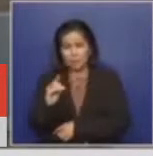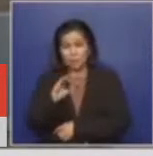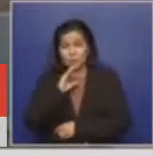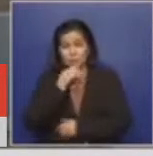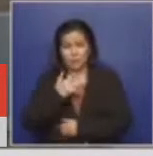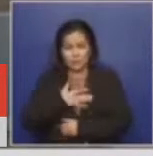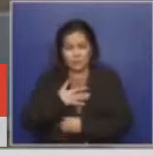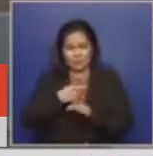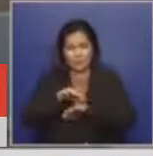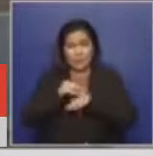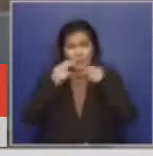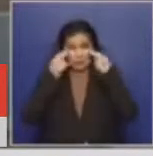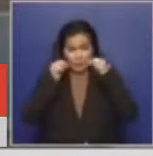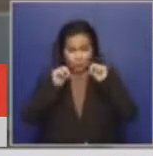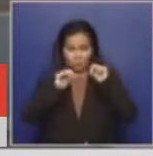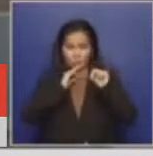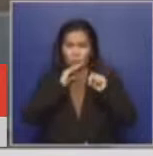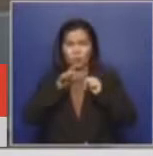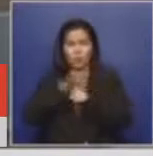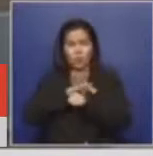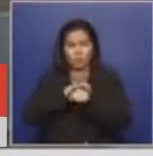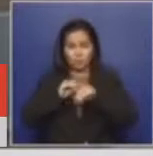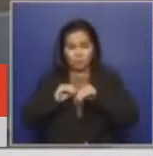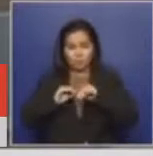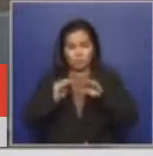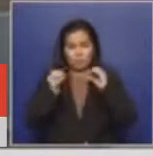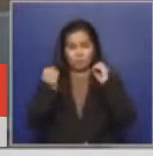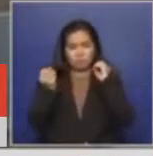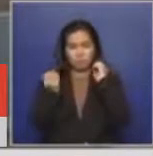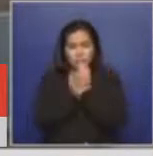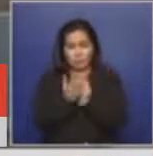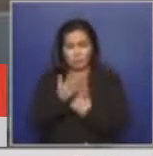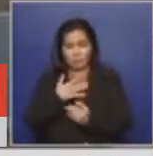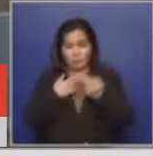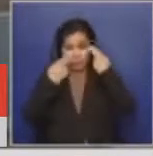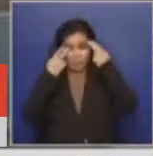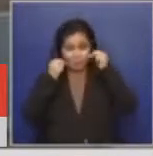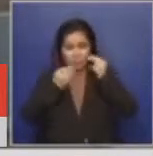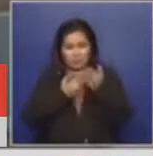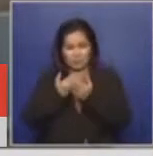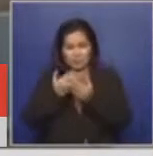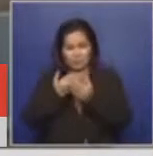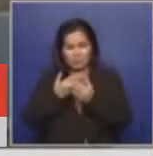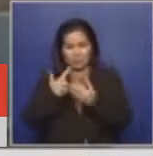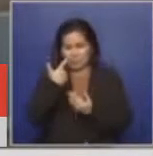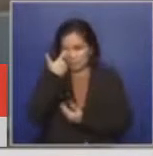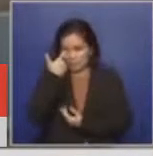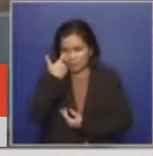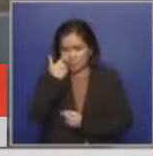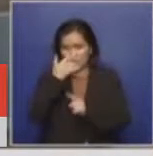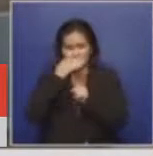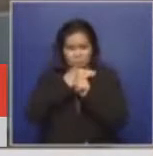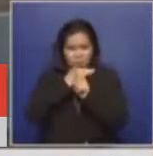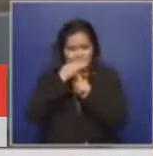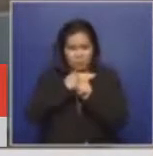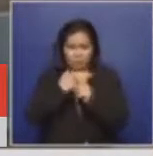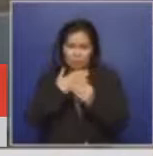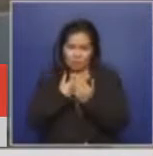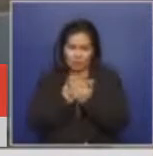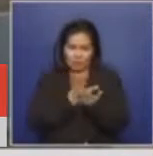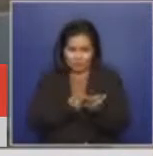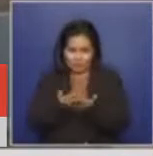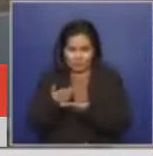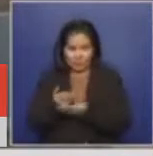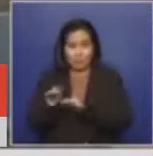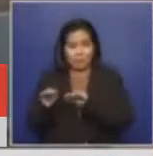ถ้ามีโควิดขึ้นมาตอนมีโควิดเนี่ยผมจะซื้อเครื่องวัดอุณหภูมิให้เร็วที่สุดจะใช้เงินผมว่าไม่เท่าไหร่หรอกครับแ